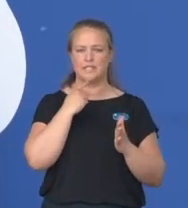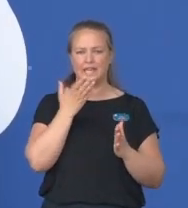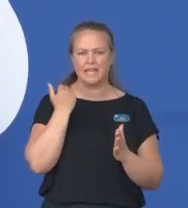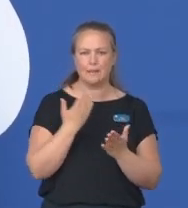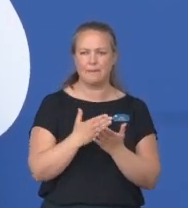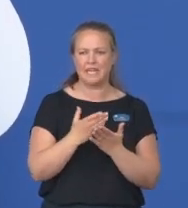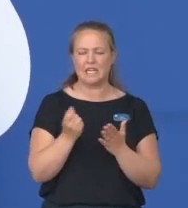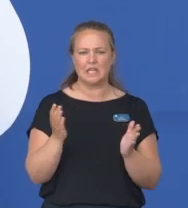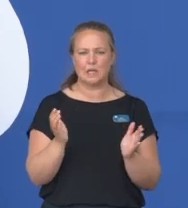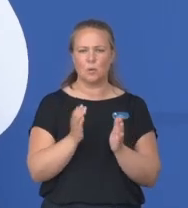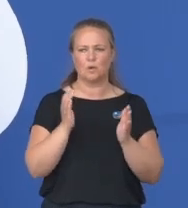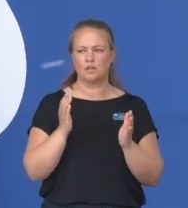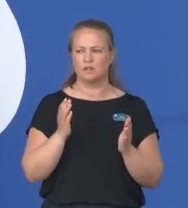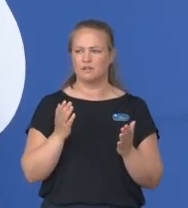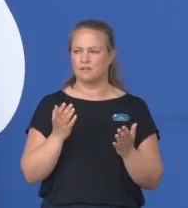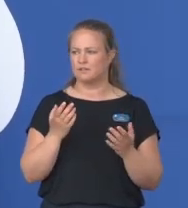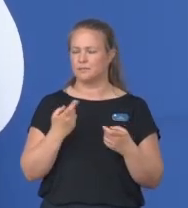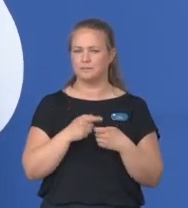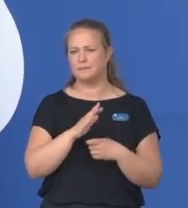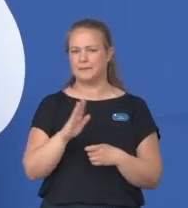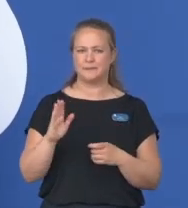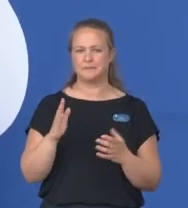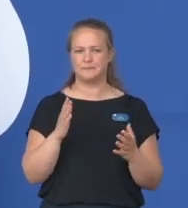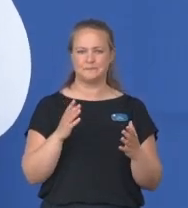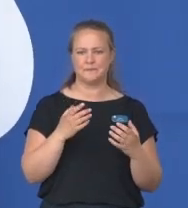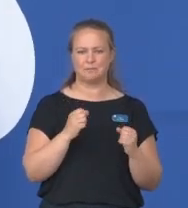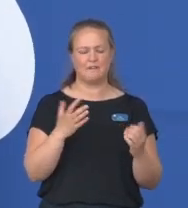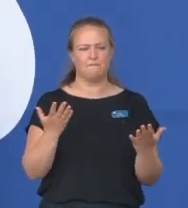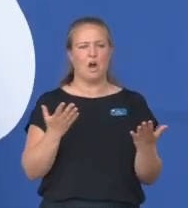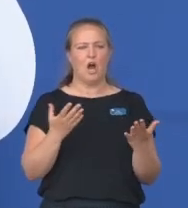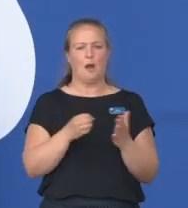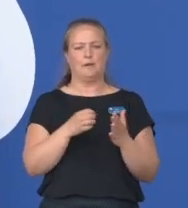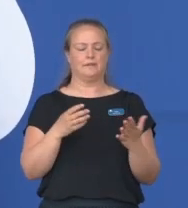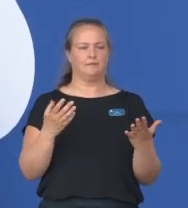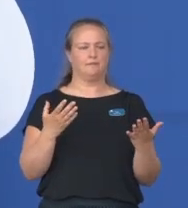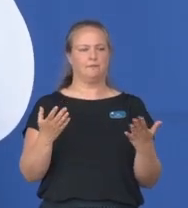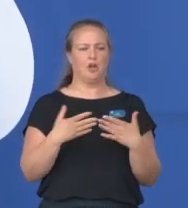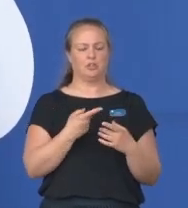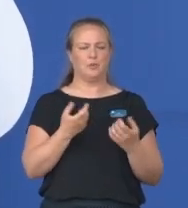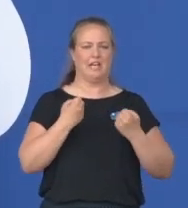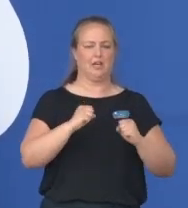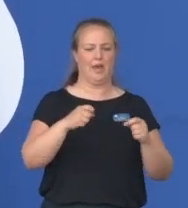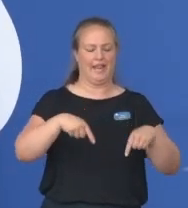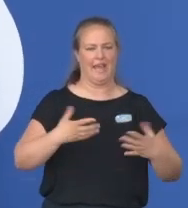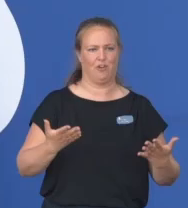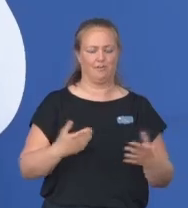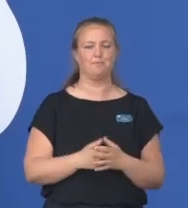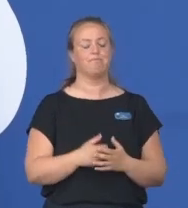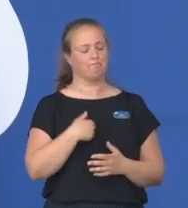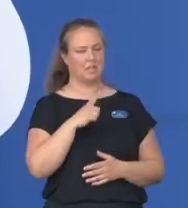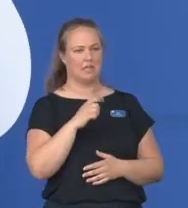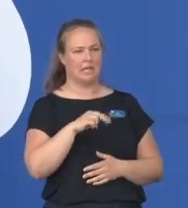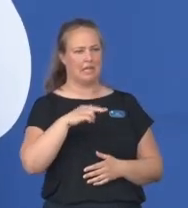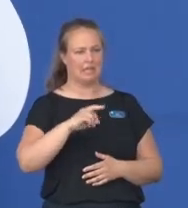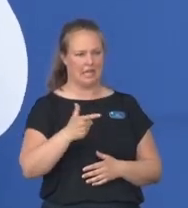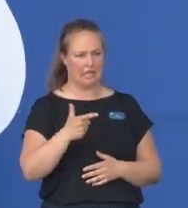om Gullersgrupp? Om ni får bara berätta vad som arrangerar er väldigt kort. Nu när vi har lite tid som jag trodde mer än så. Ja, jag heter alltså Lennart